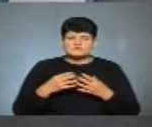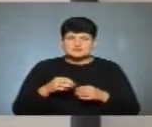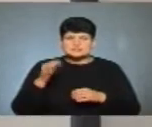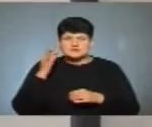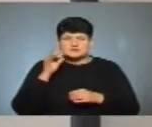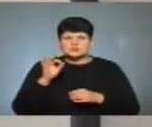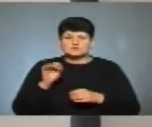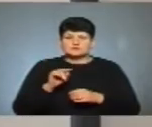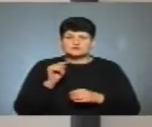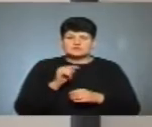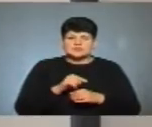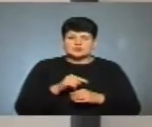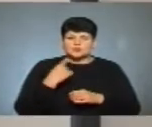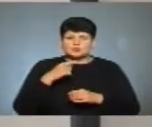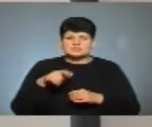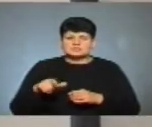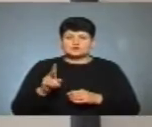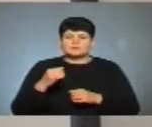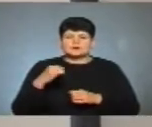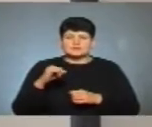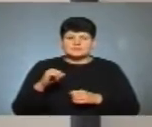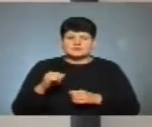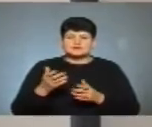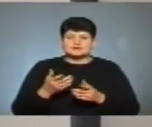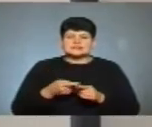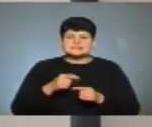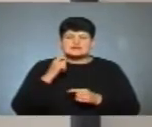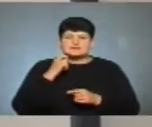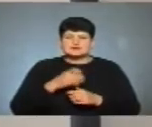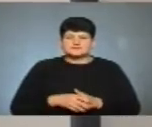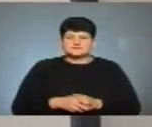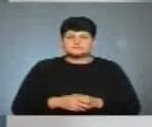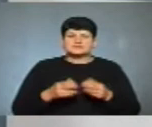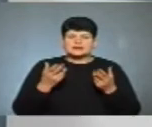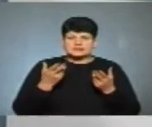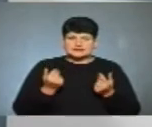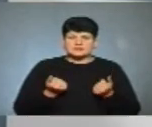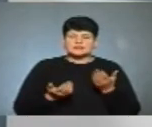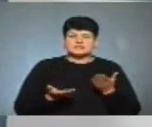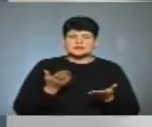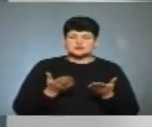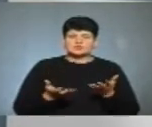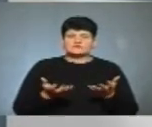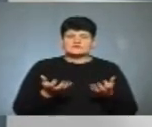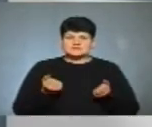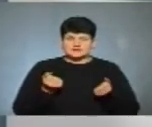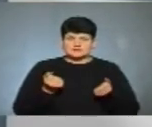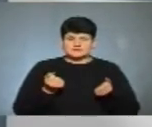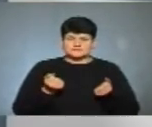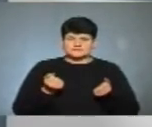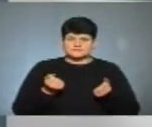про те, що і тих осіб, які перемагають, який це вік? Так, якщо взяти